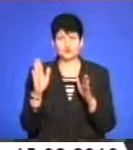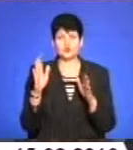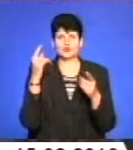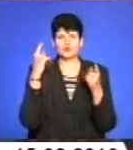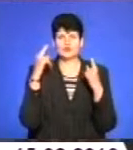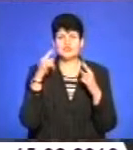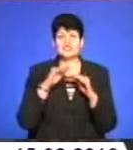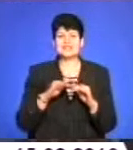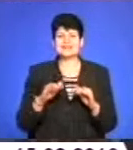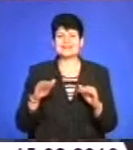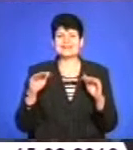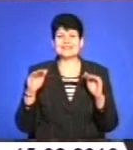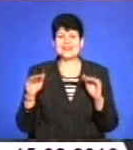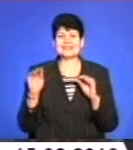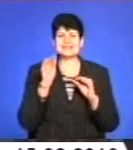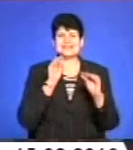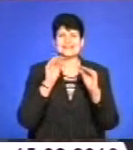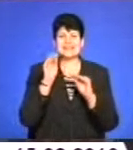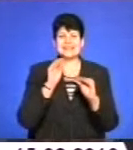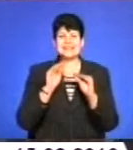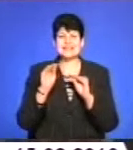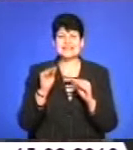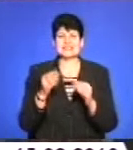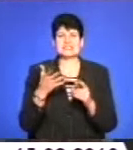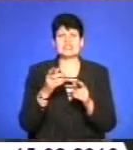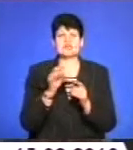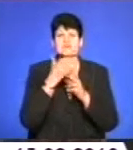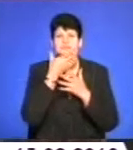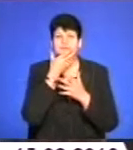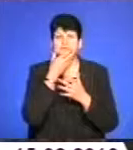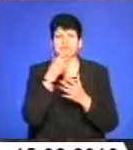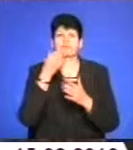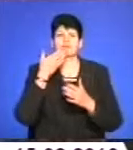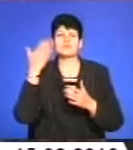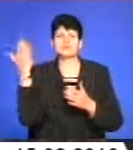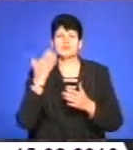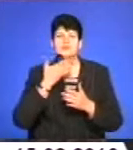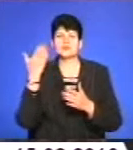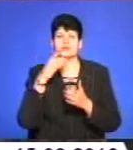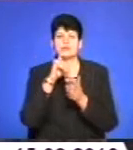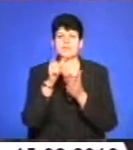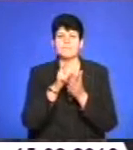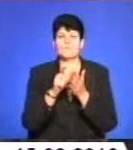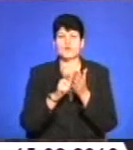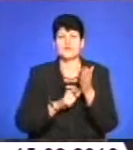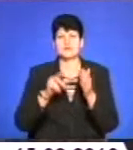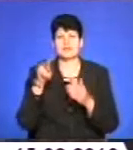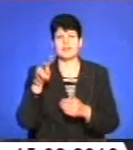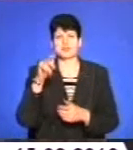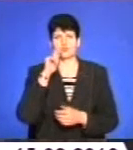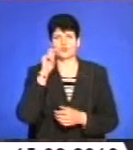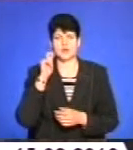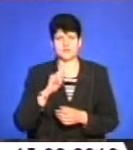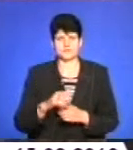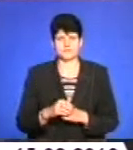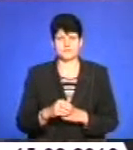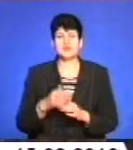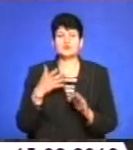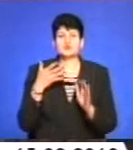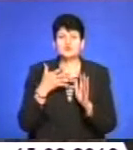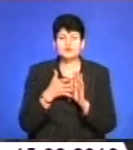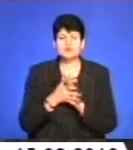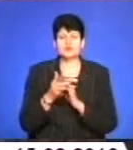творчість дітей, інсценізація і виразне читання поезії і драматичних творів Лесі Українки. Зрозуміло, що